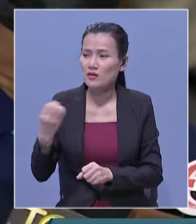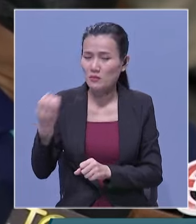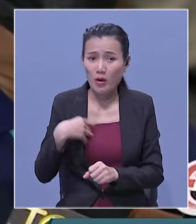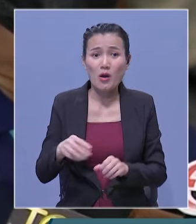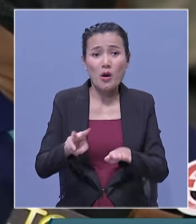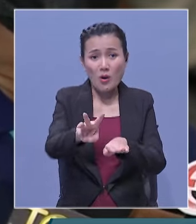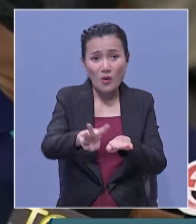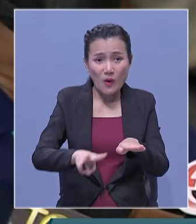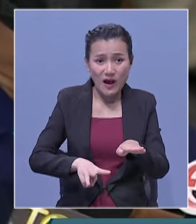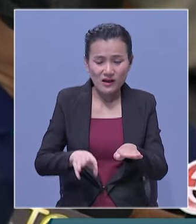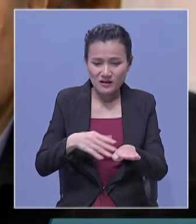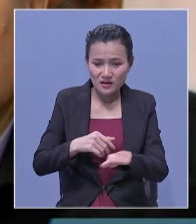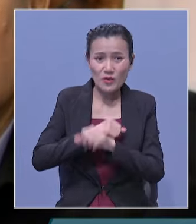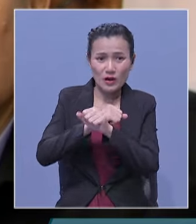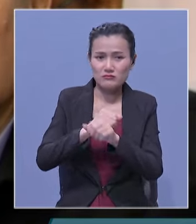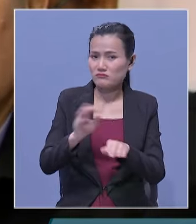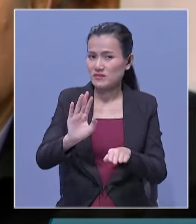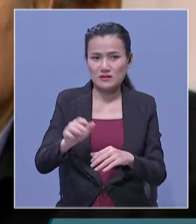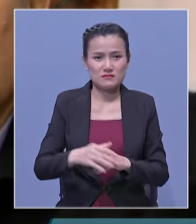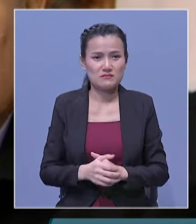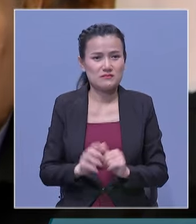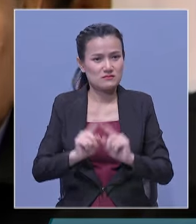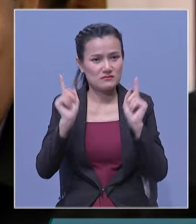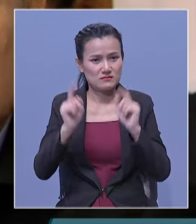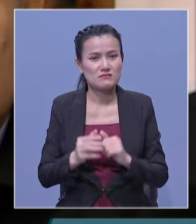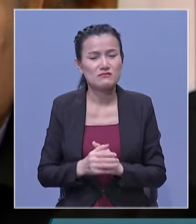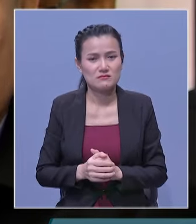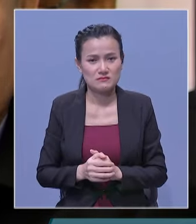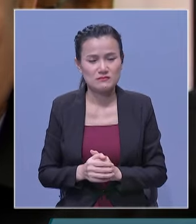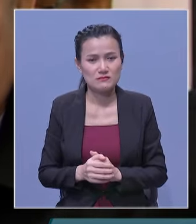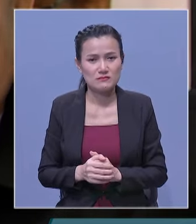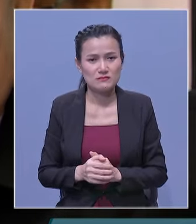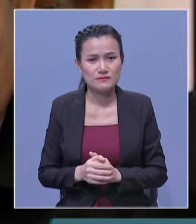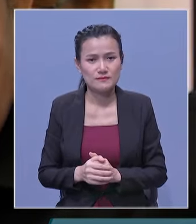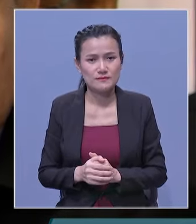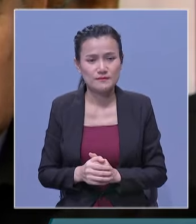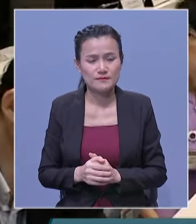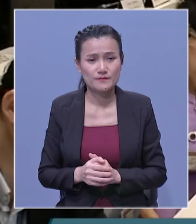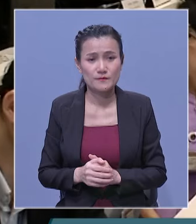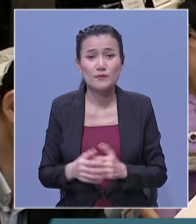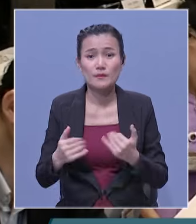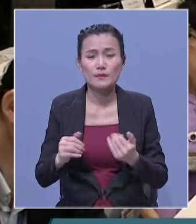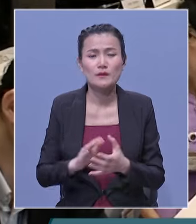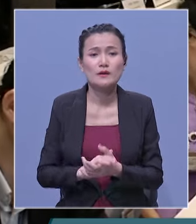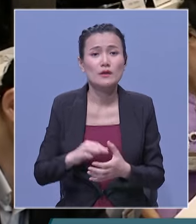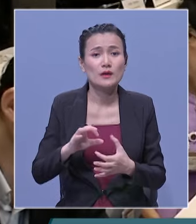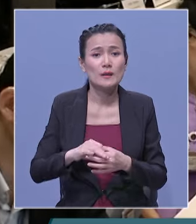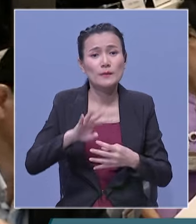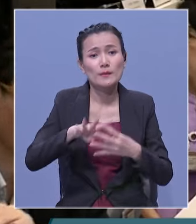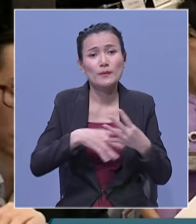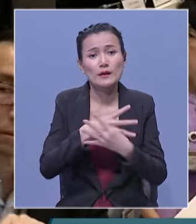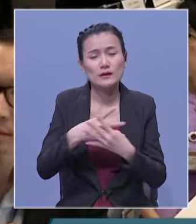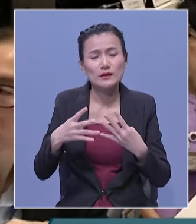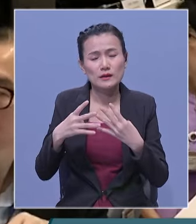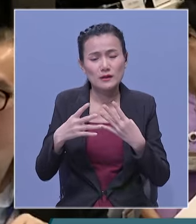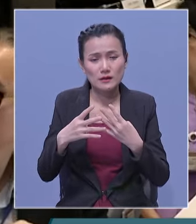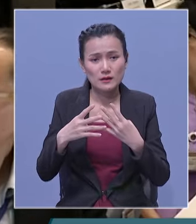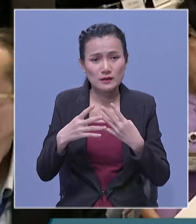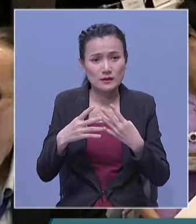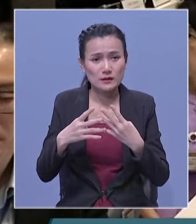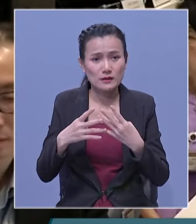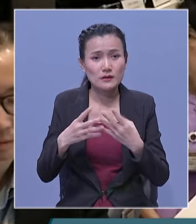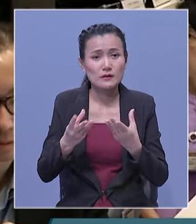มยืนยันว่าไม่ใช่แน่นอน สำหรับเรื่องของการปรับปรุงแผนที่แนวเขตที่ดินของรัฐหรือว่าวันแมปนั้นนะคะ